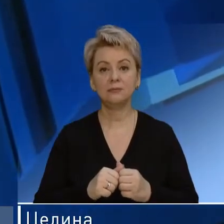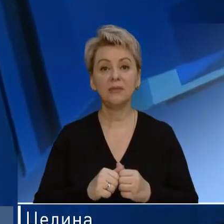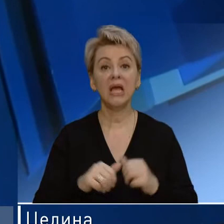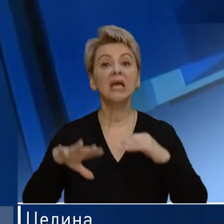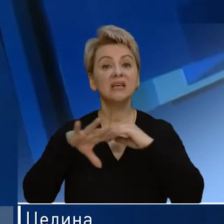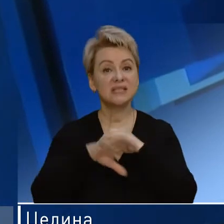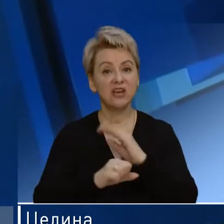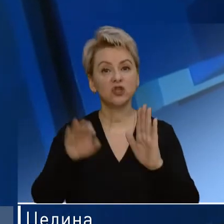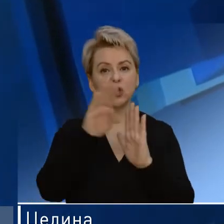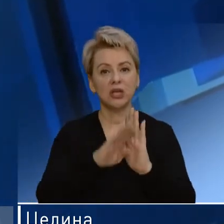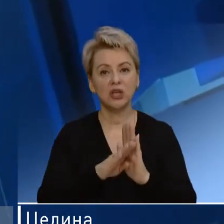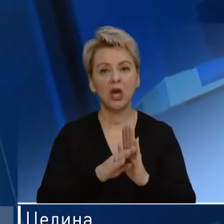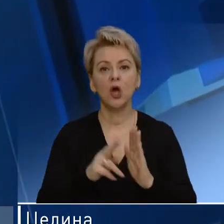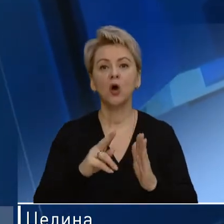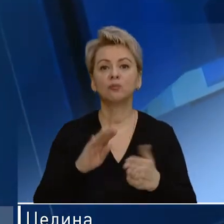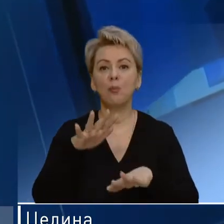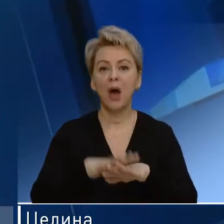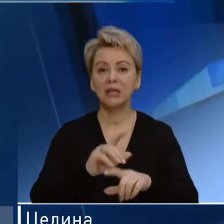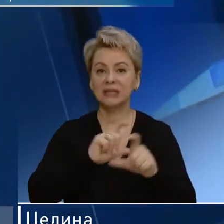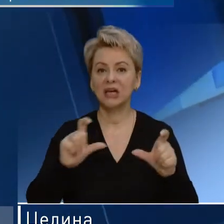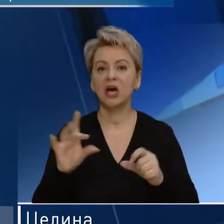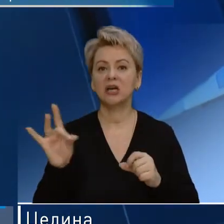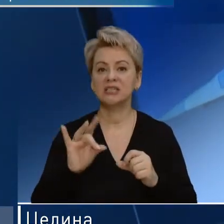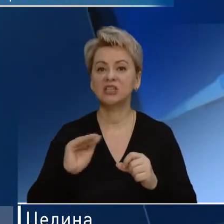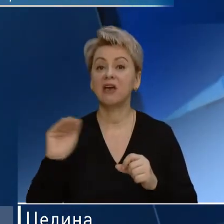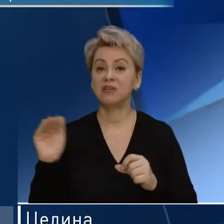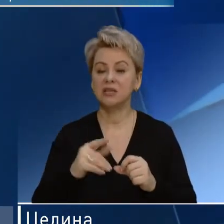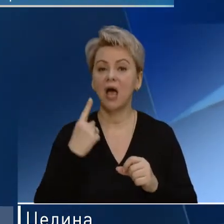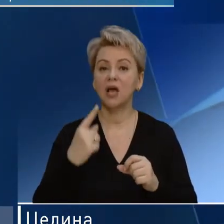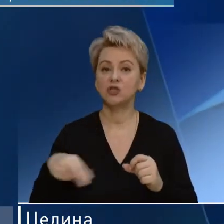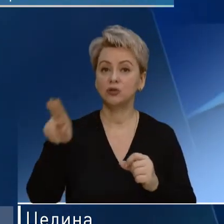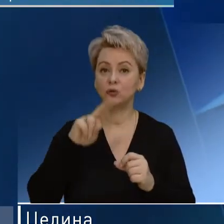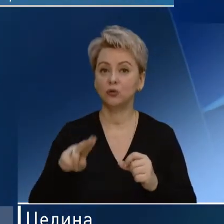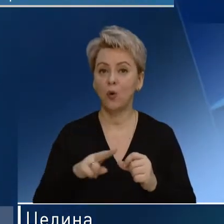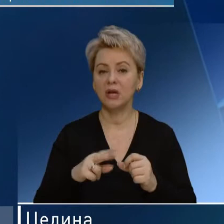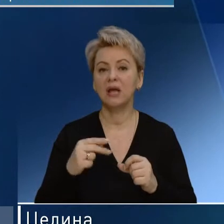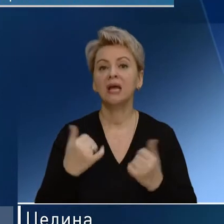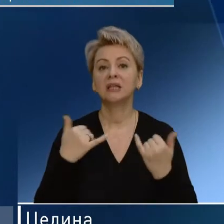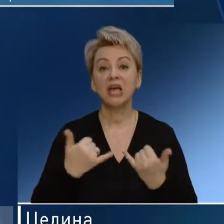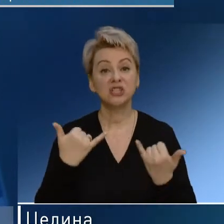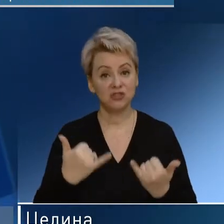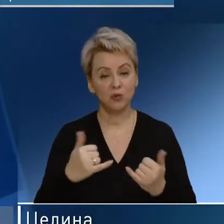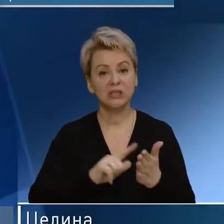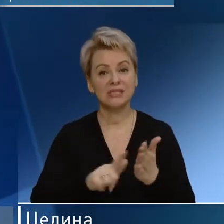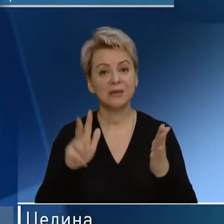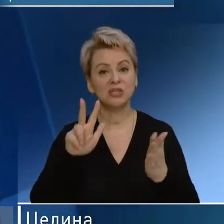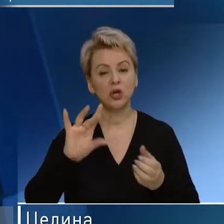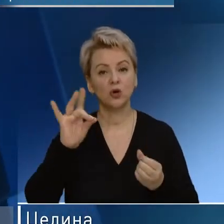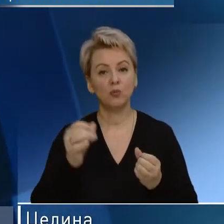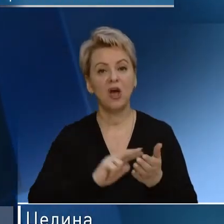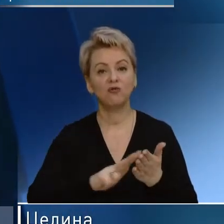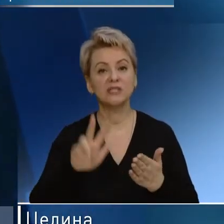И в завершении выпуска курс валют. По данным Центрального банка Российской Федерации, курс доллара на сегодня 73